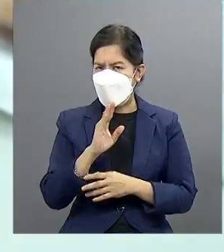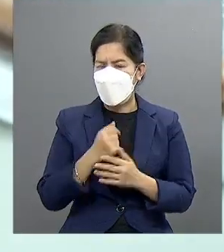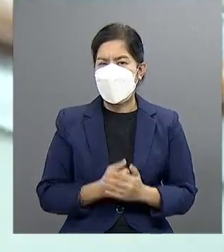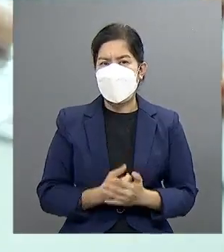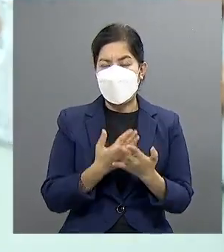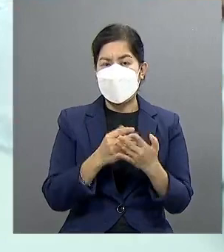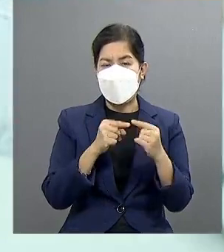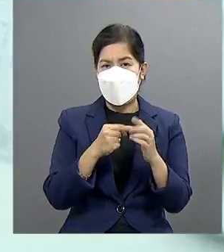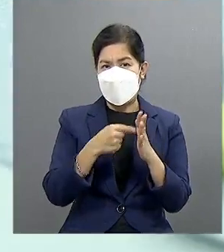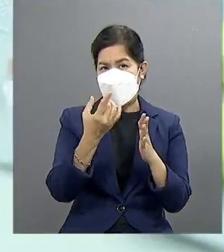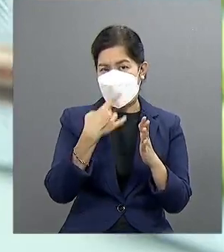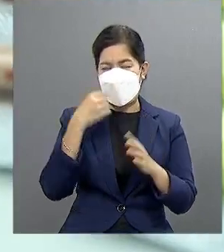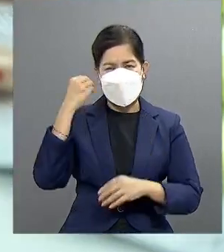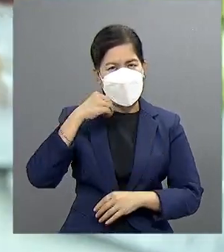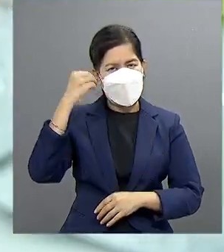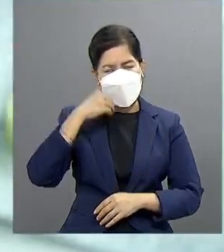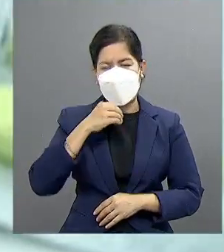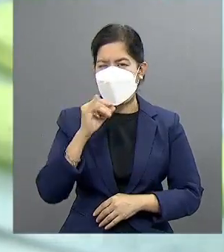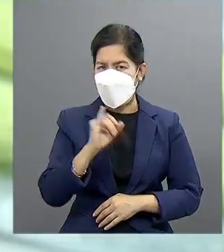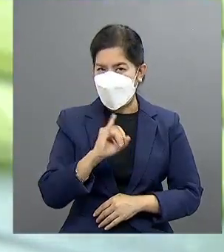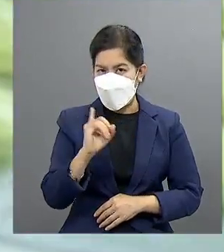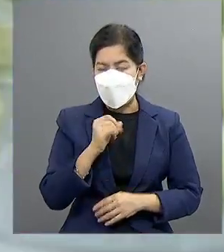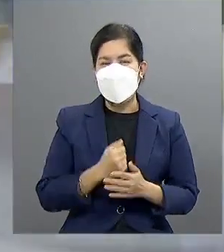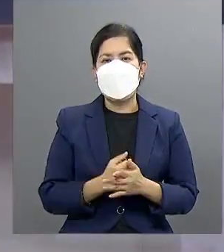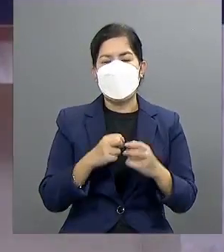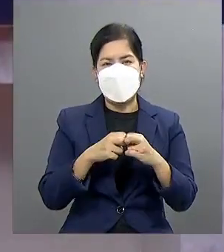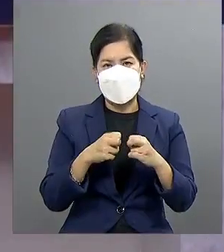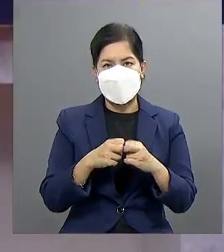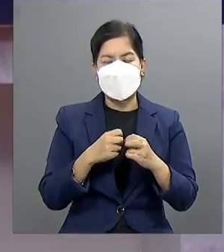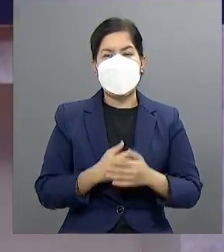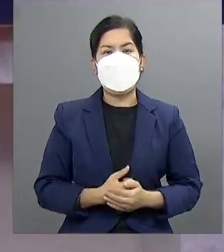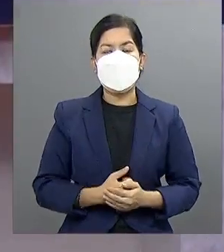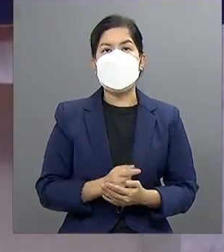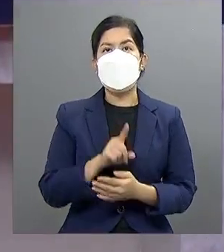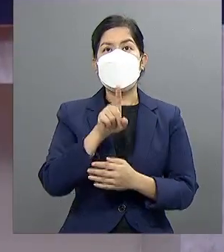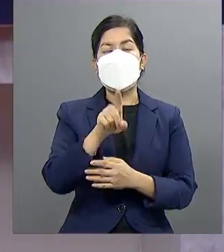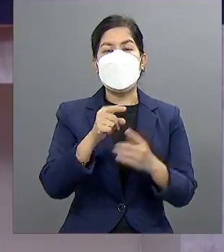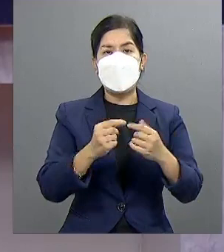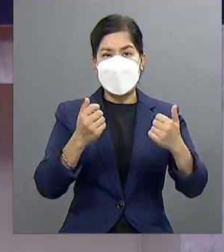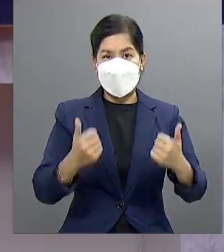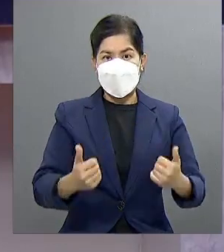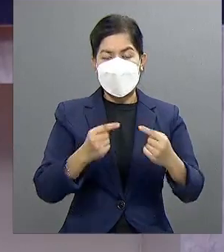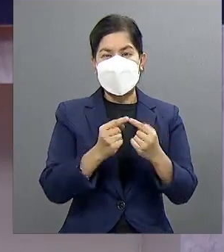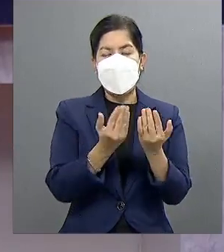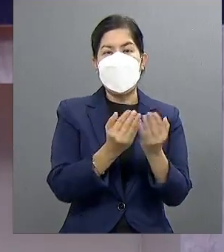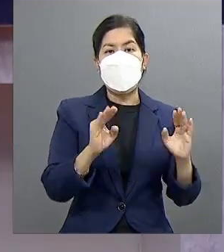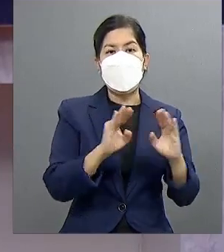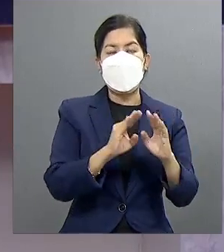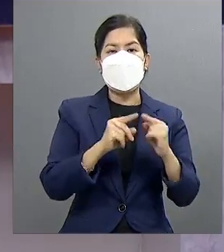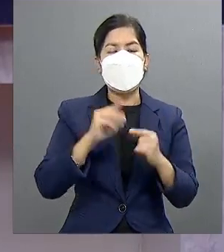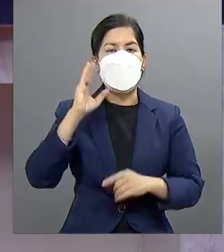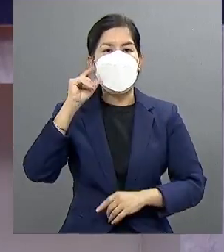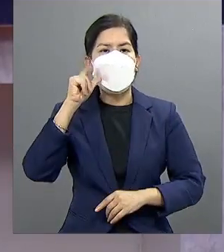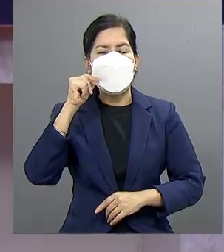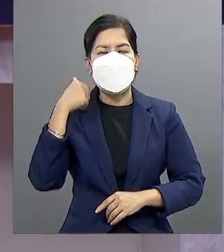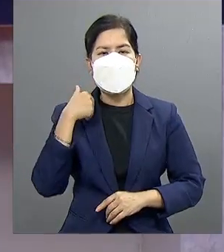ฏิชีวนะบ่อยๆพวกนี้ก็จะมีข้อเสียได้ค่ะ คุณหมอคะอย่างช่วงนี้นะคะผู้ปกครองอาจจะต้องเฝ้าระวังสักนิดนึงค่ะในเรื่องของ